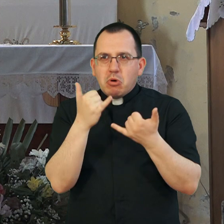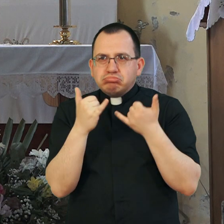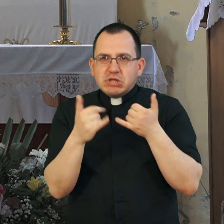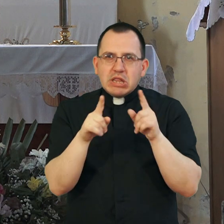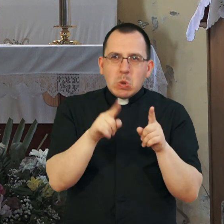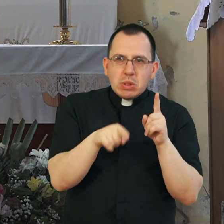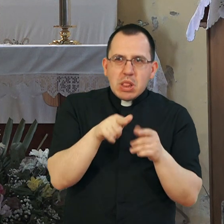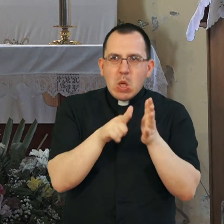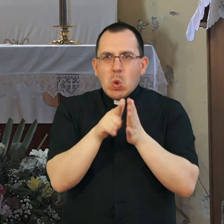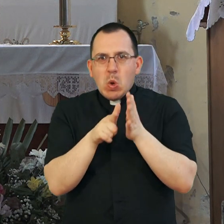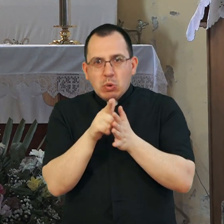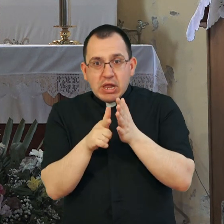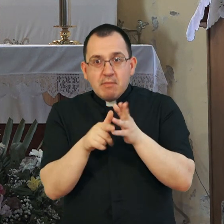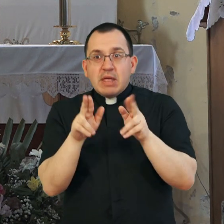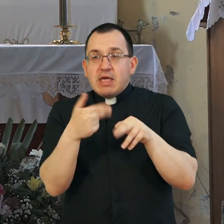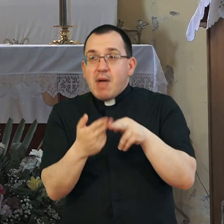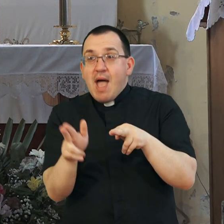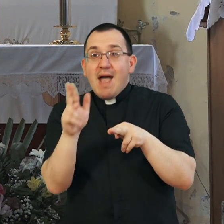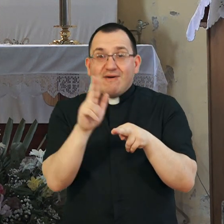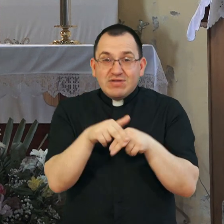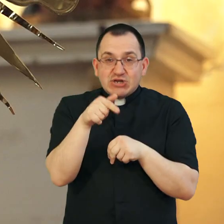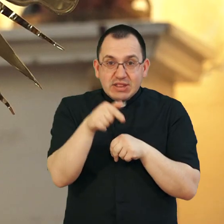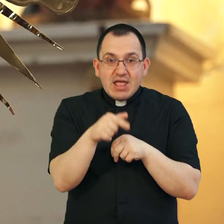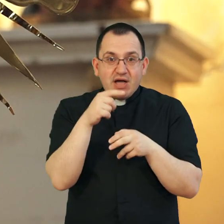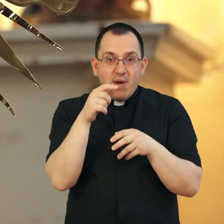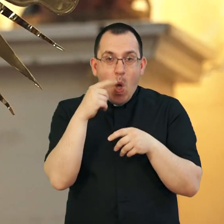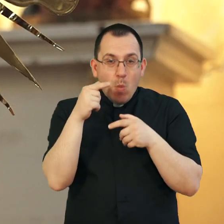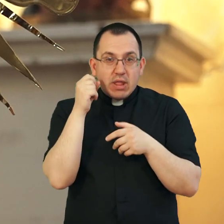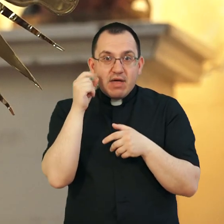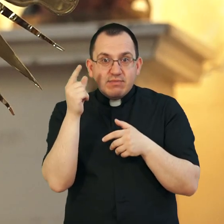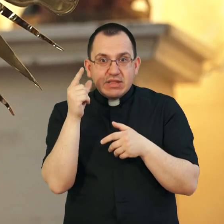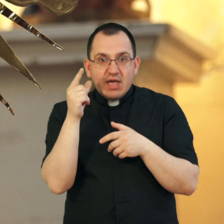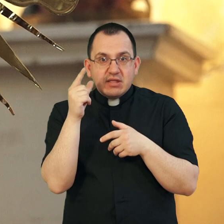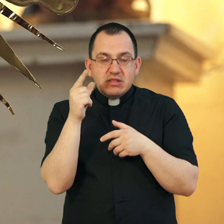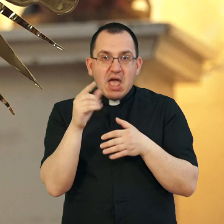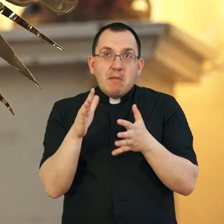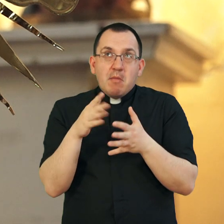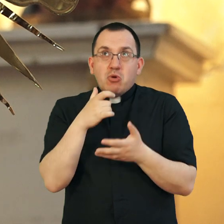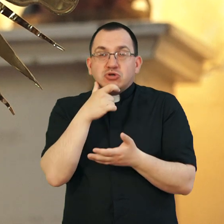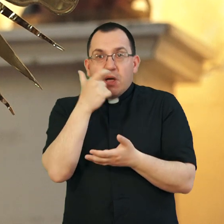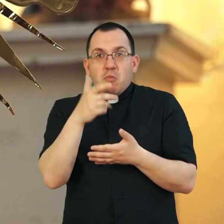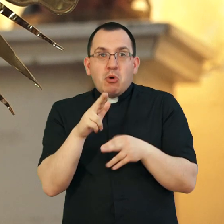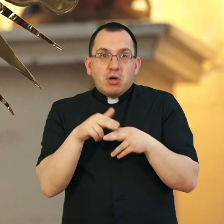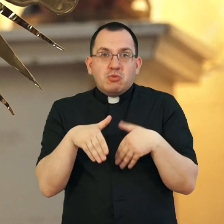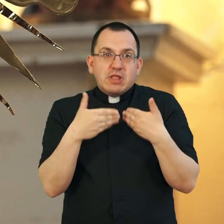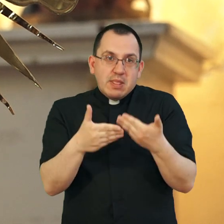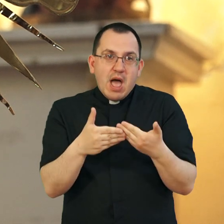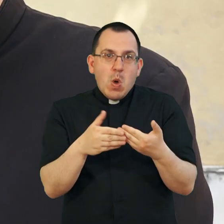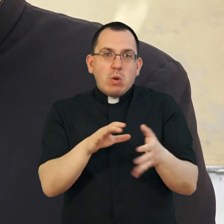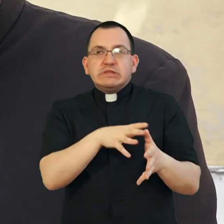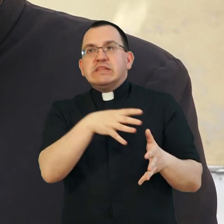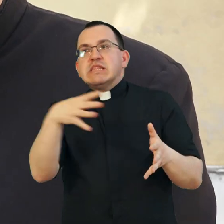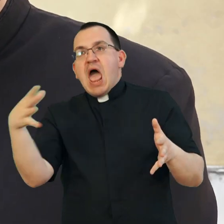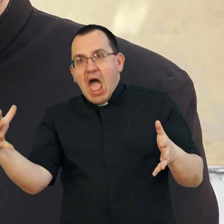neko vrijeme da ima što više tih jerihonskih, pa eto, ako Bog da, možda jednog dana trajno klanjanje. Evo drugi puta su se